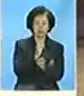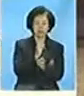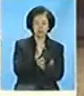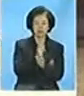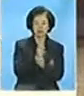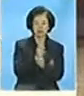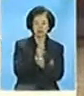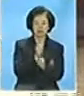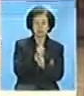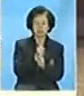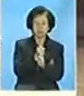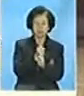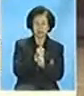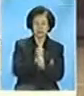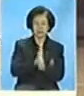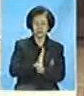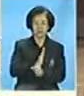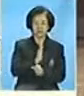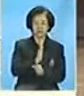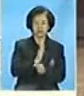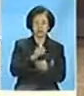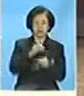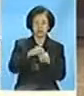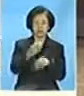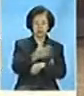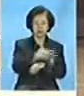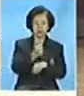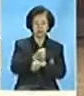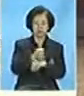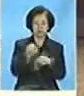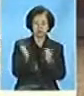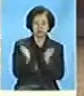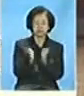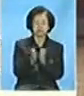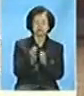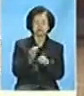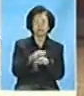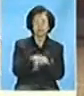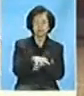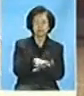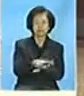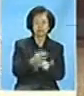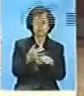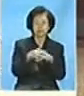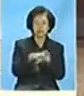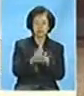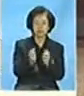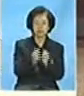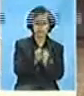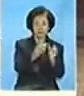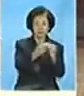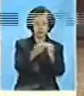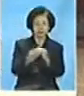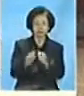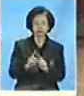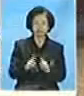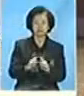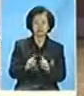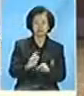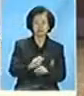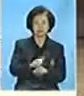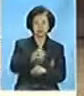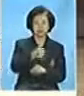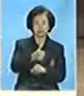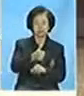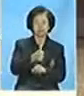กลางทางการเมืองประนีประนอมและประสานงานกับทุกฝ่ายอย่างมีเห